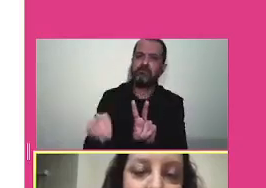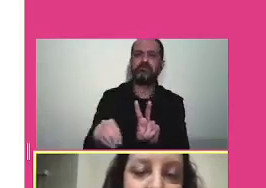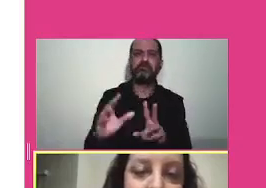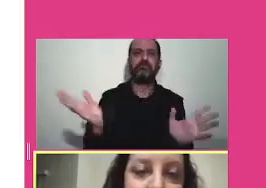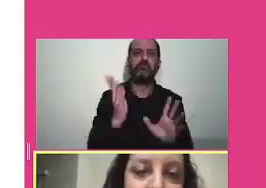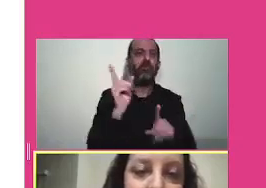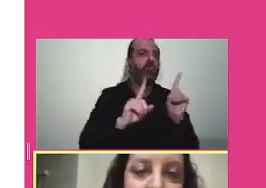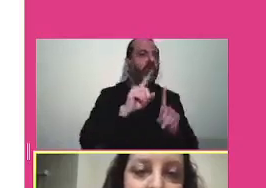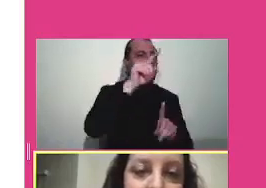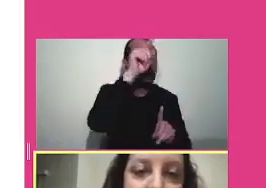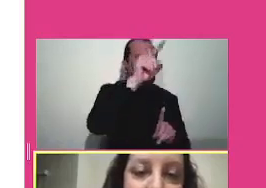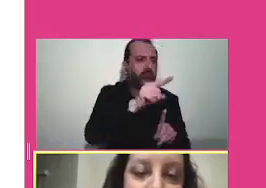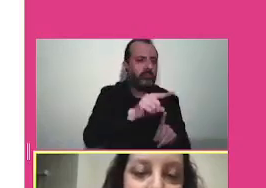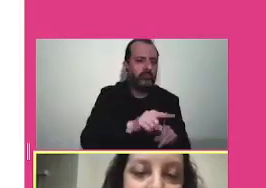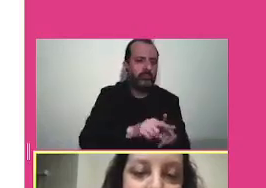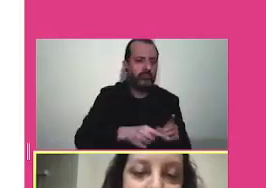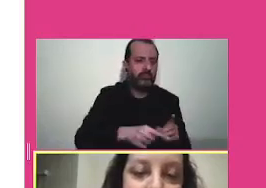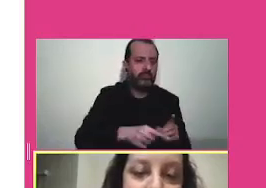τώρα